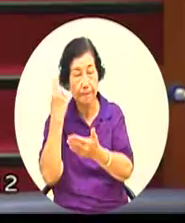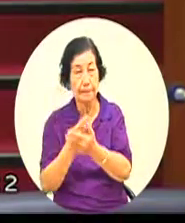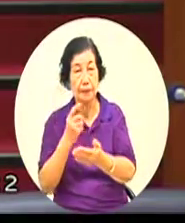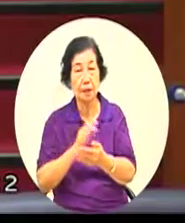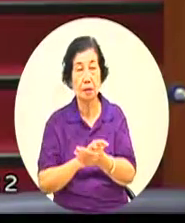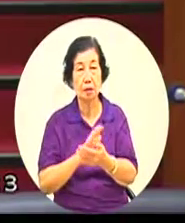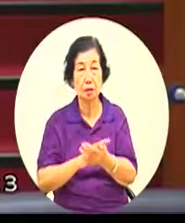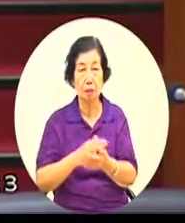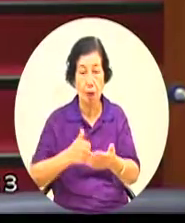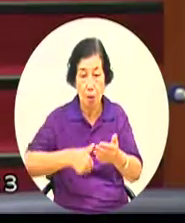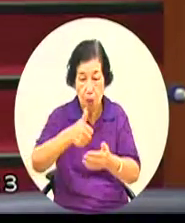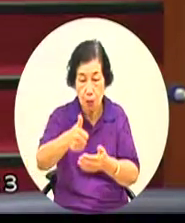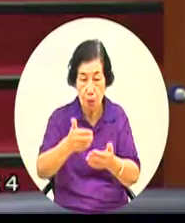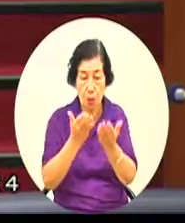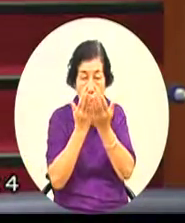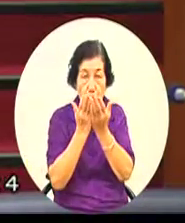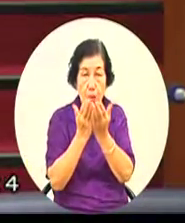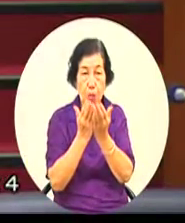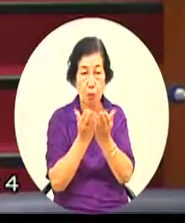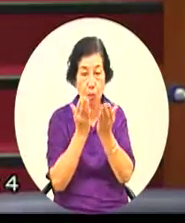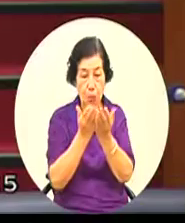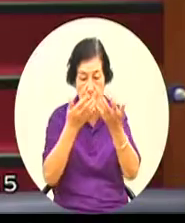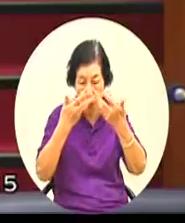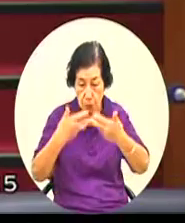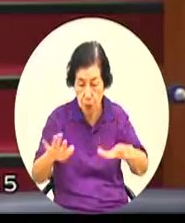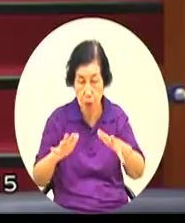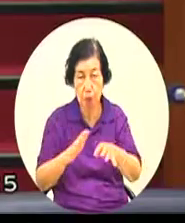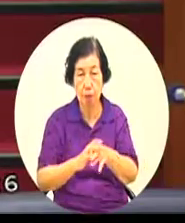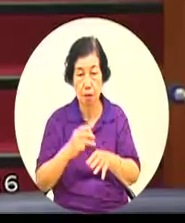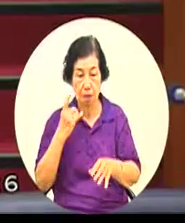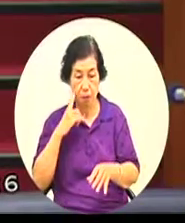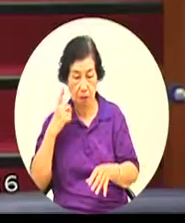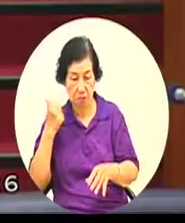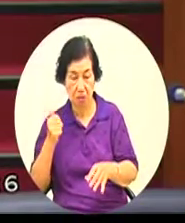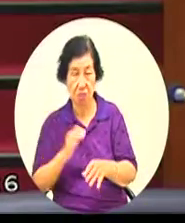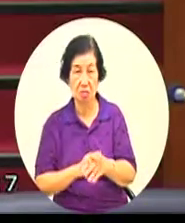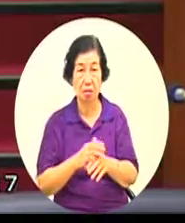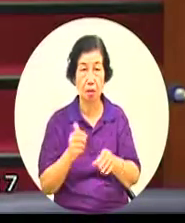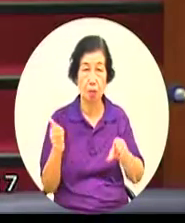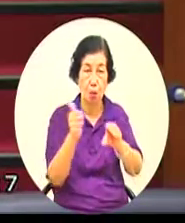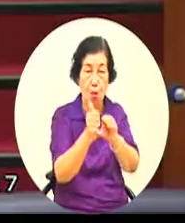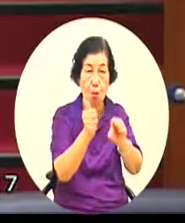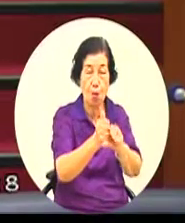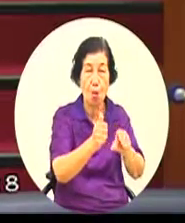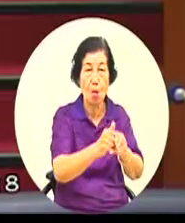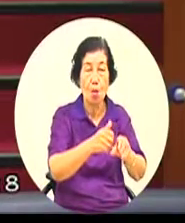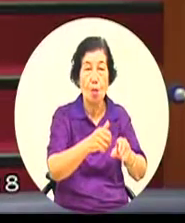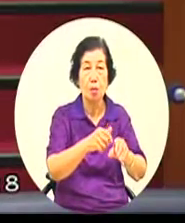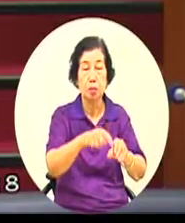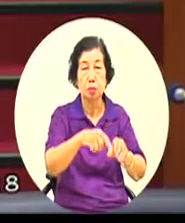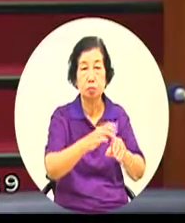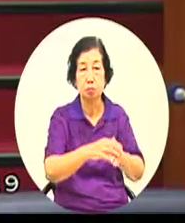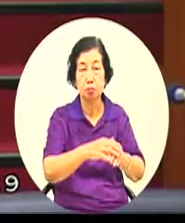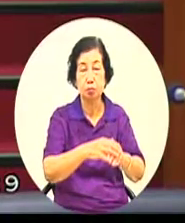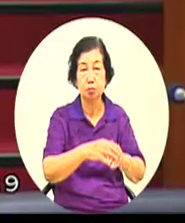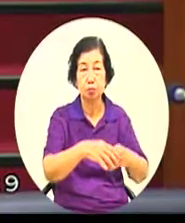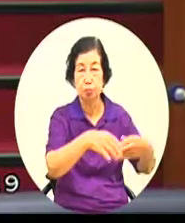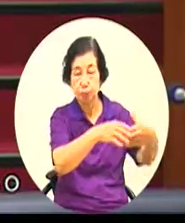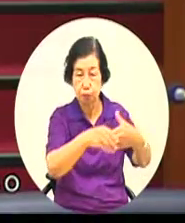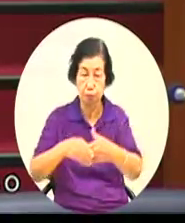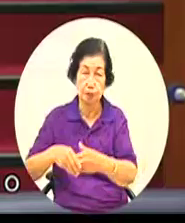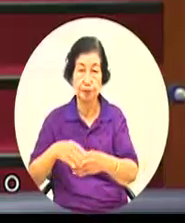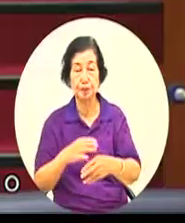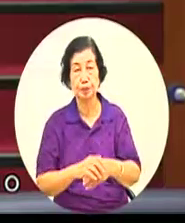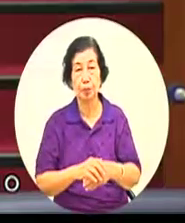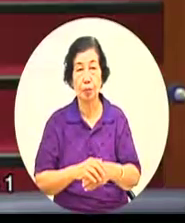家长接送，这个接送的这个惊动家长 让家长真的有时候没有办法做自己的工作，